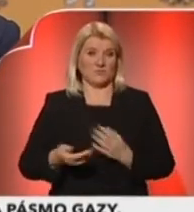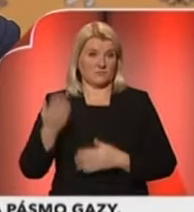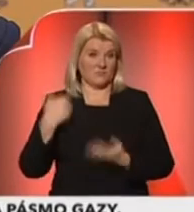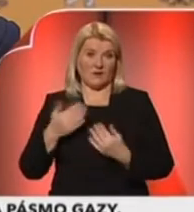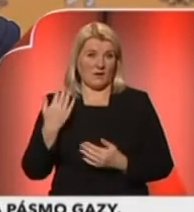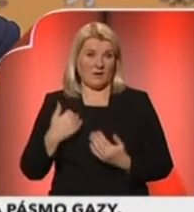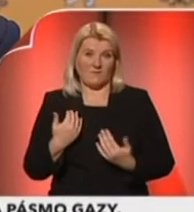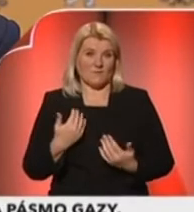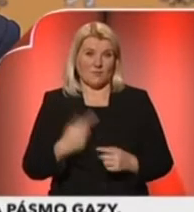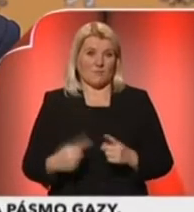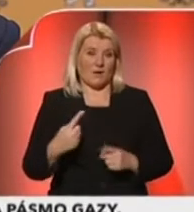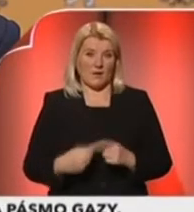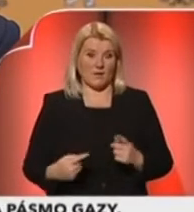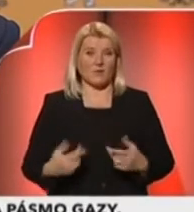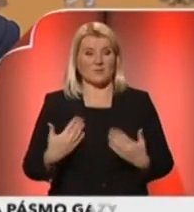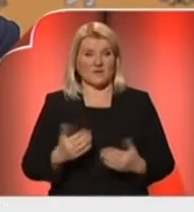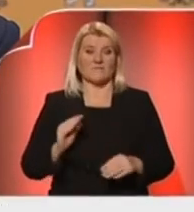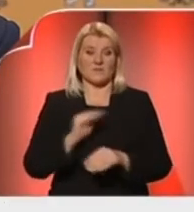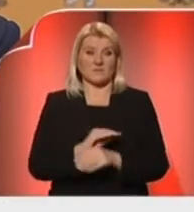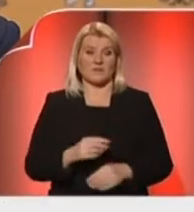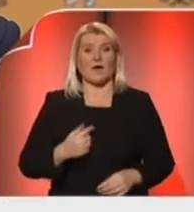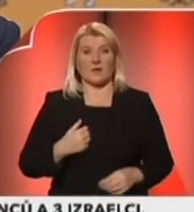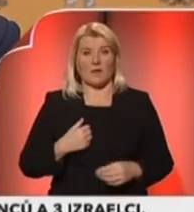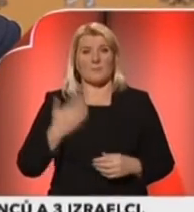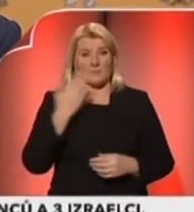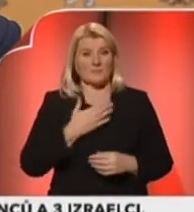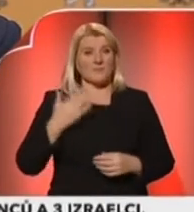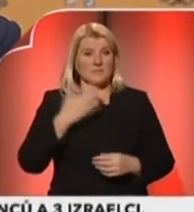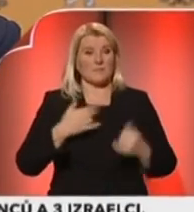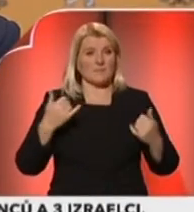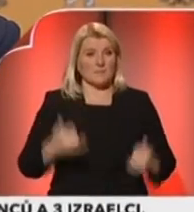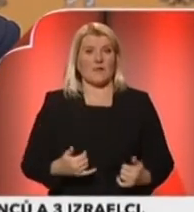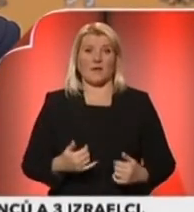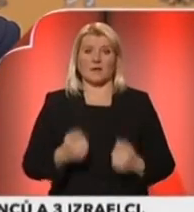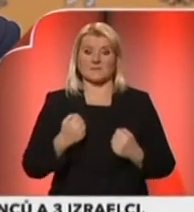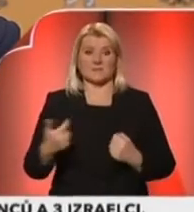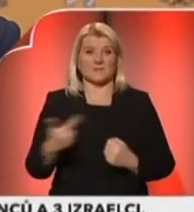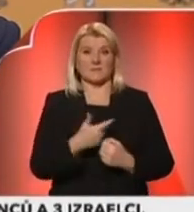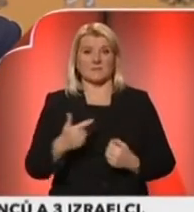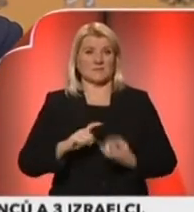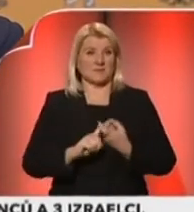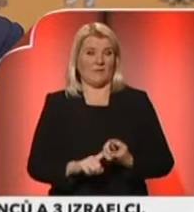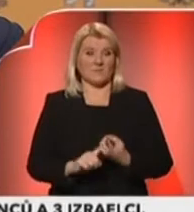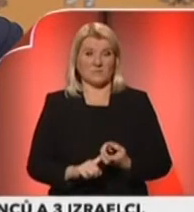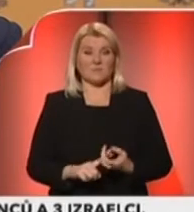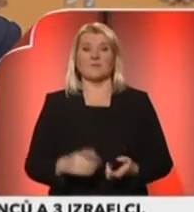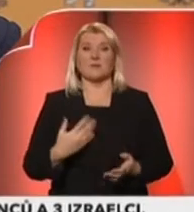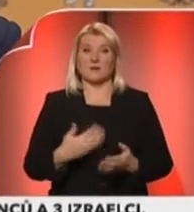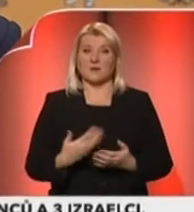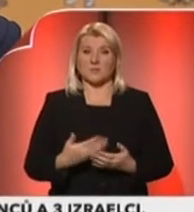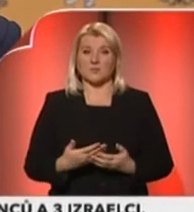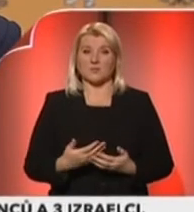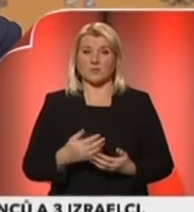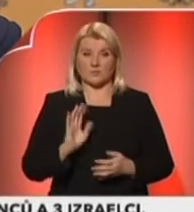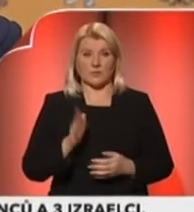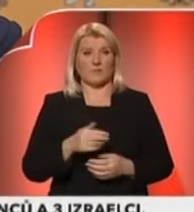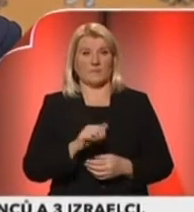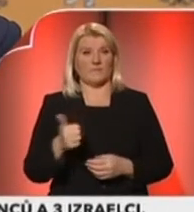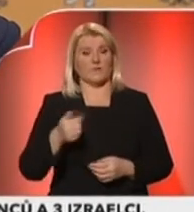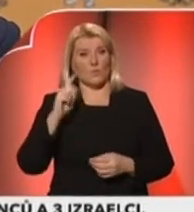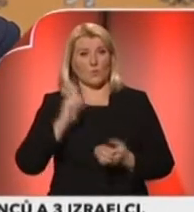možná nebylo, a já si myslím, že jsme s Prahou na sebe co nejvíce závislí a že to bude jeden z prvních úkolů,